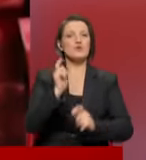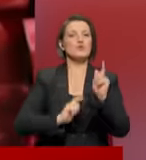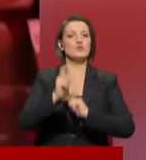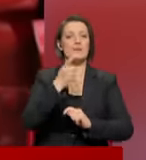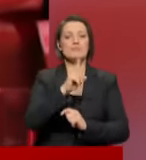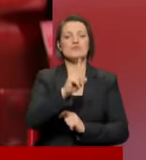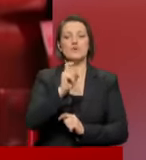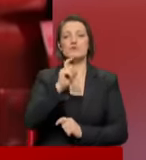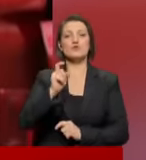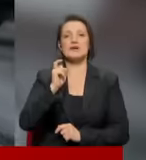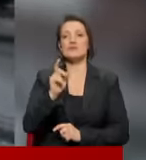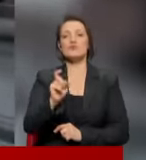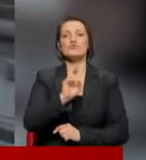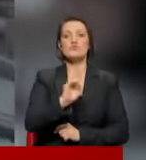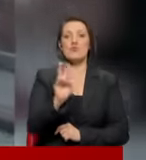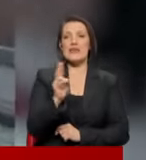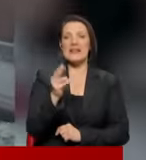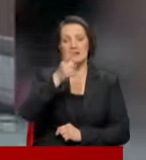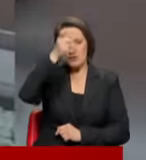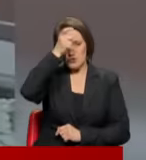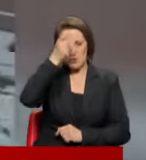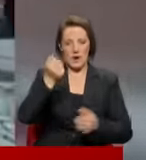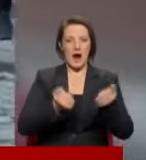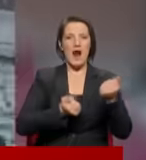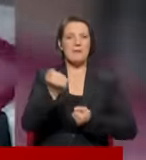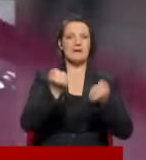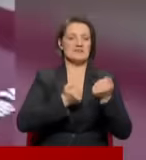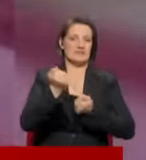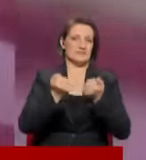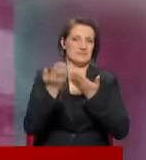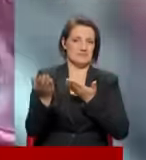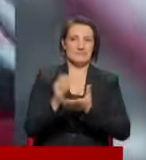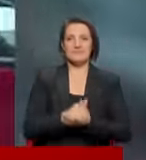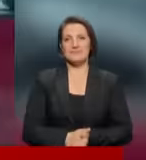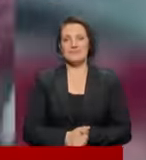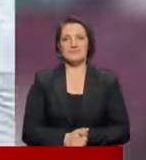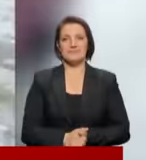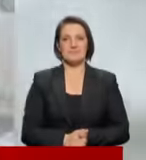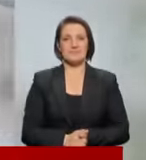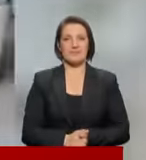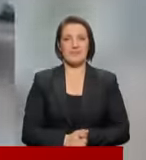kullandığı 1999 model yerli makam aracıyla gündeme oturdu.